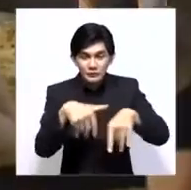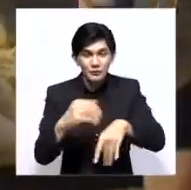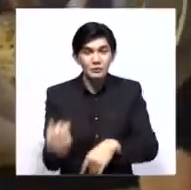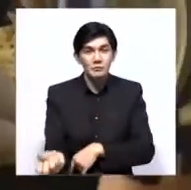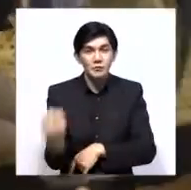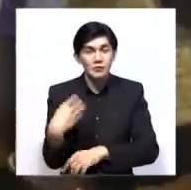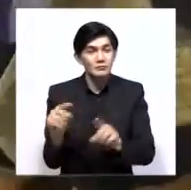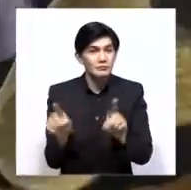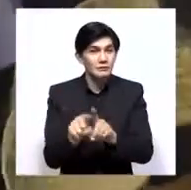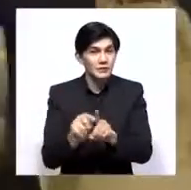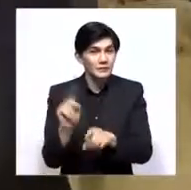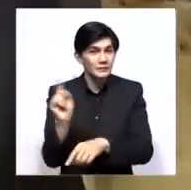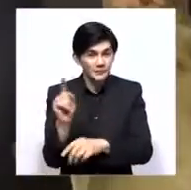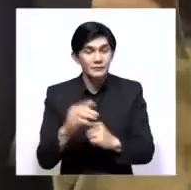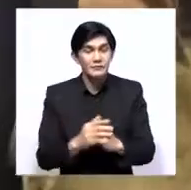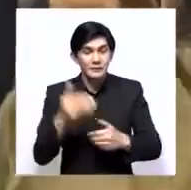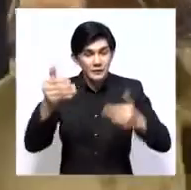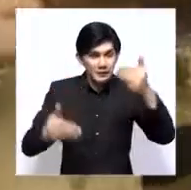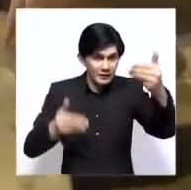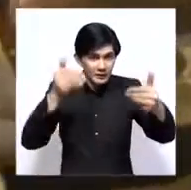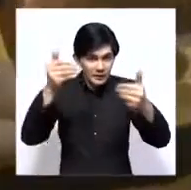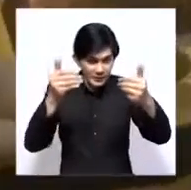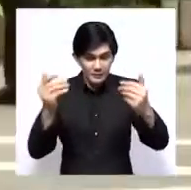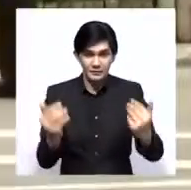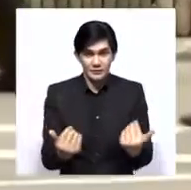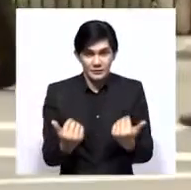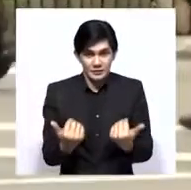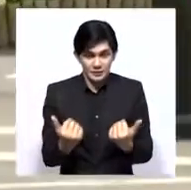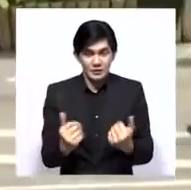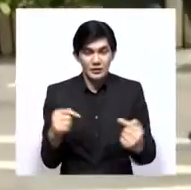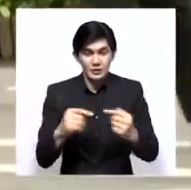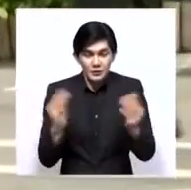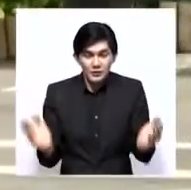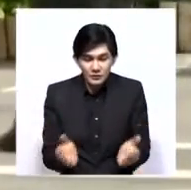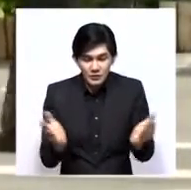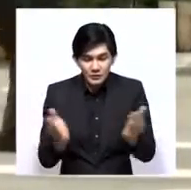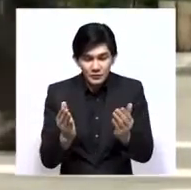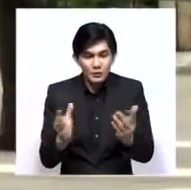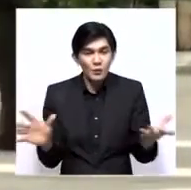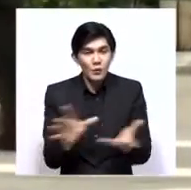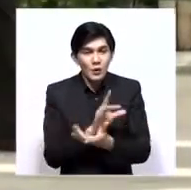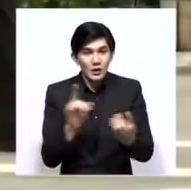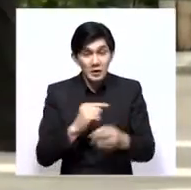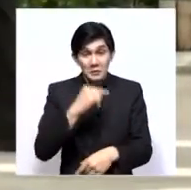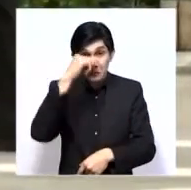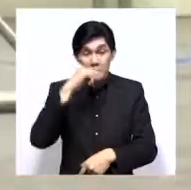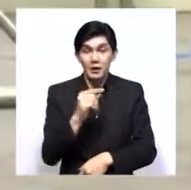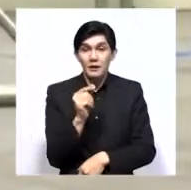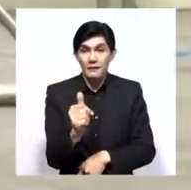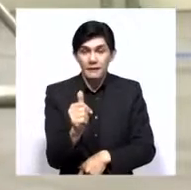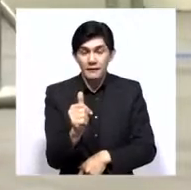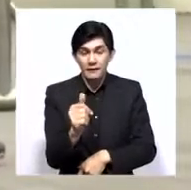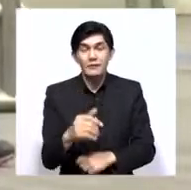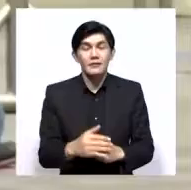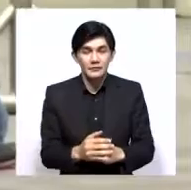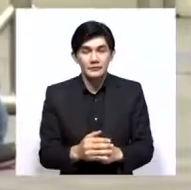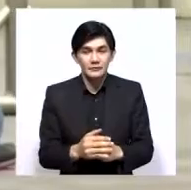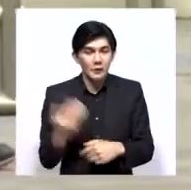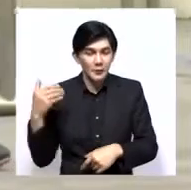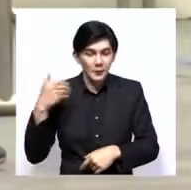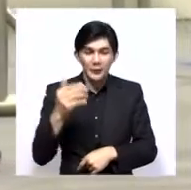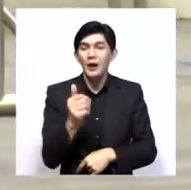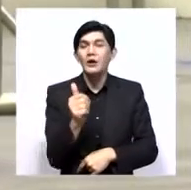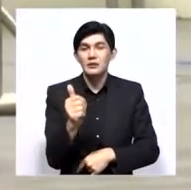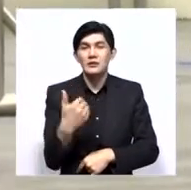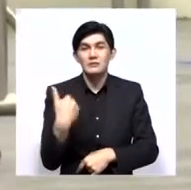างก็บอกเป็นเสียงเดียวกันว่ากิจกรรมดังกล่าวนี้ถือเป็นการส่งเสริมสืบสานศิลปวัฒนธรรมและประเพณีอันดีงาม